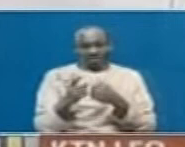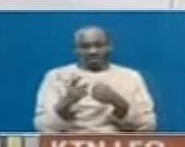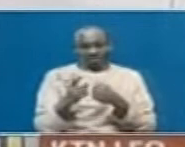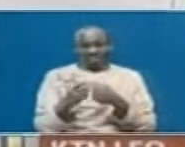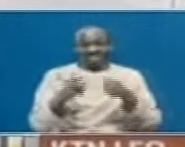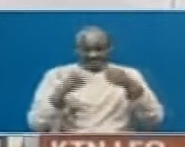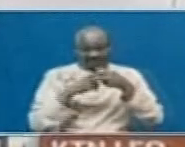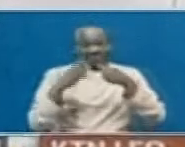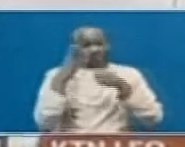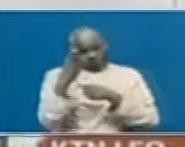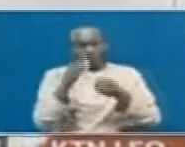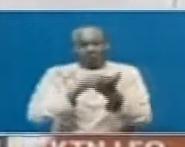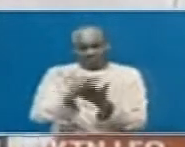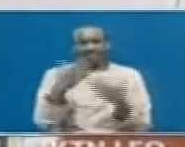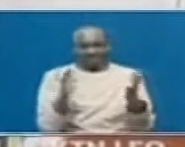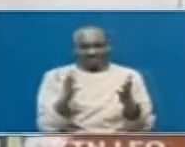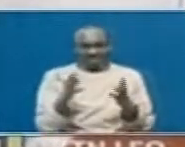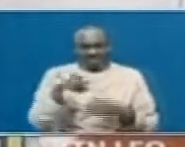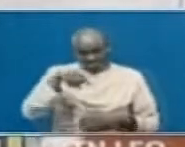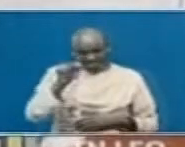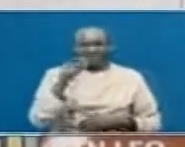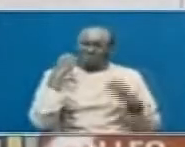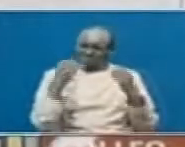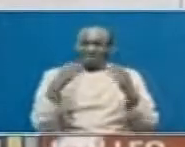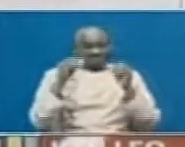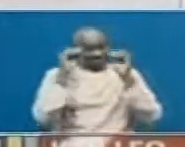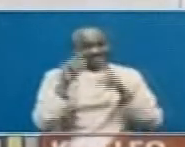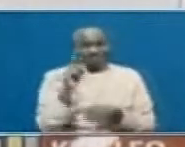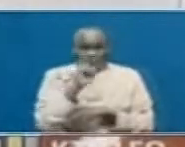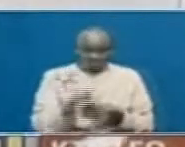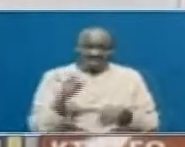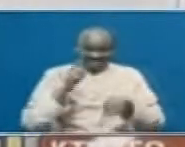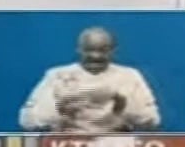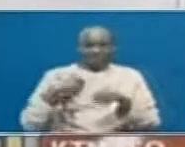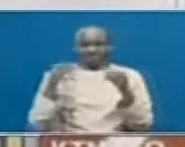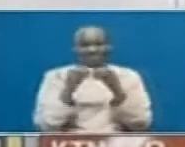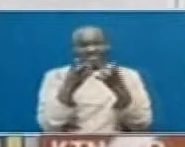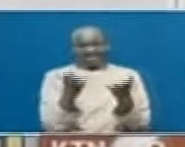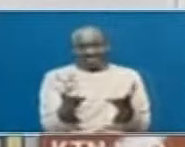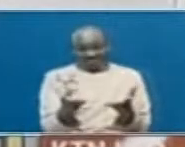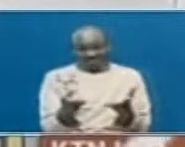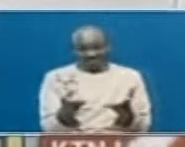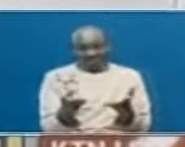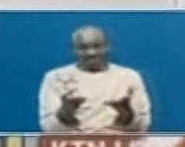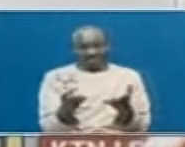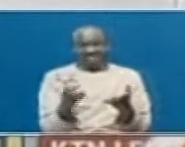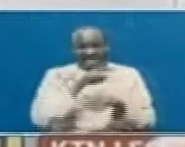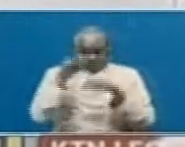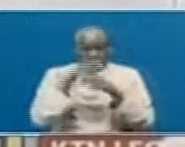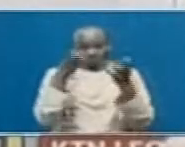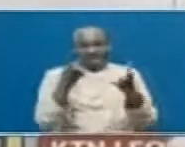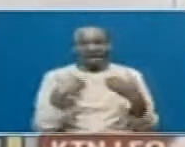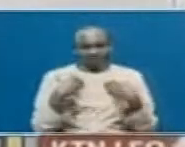1974 na maskari walikuwa wakiutumia sana wakati wa tamasha za kitaifa. Za